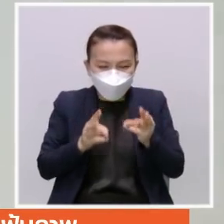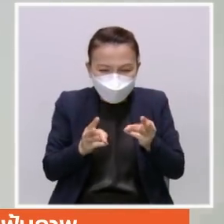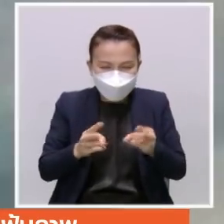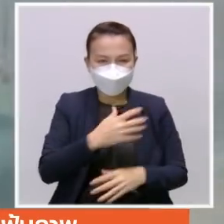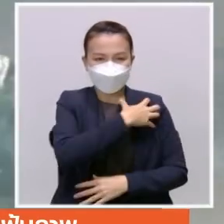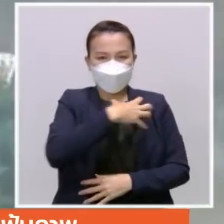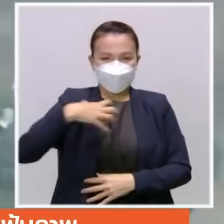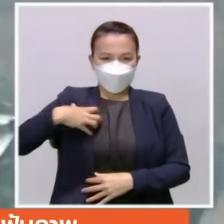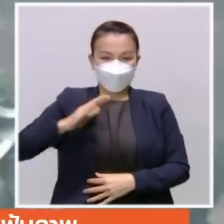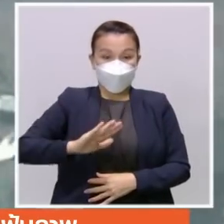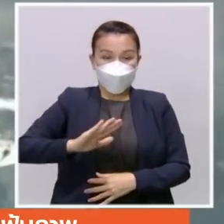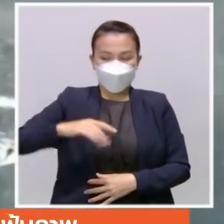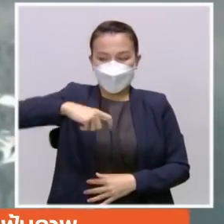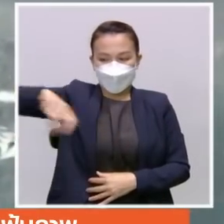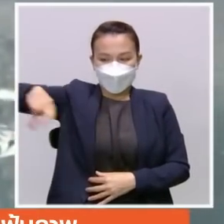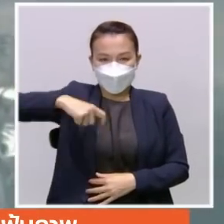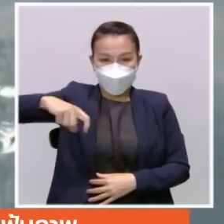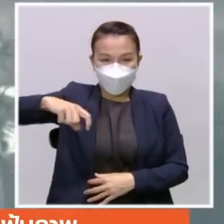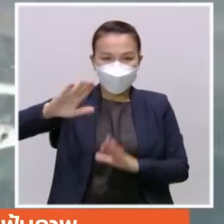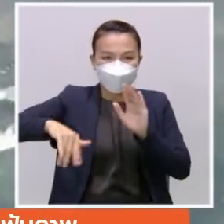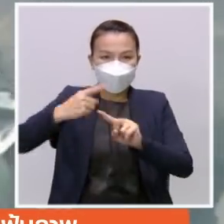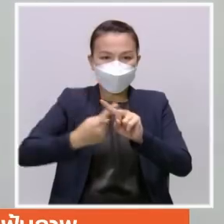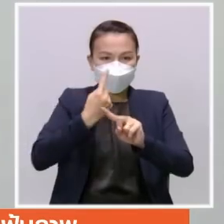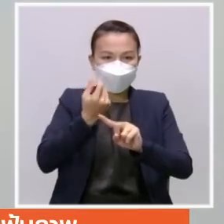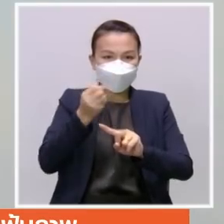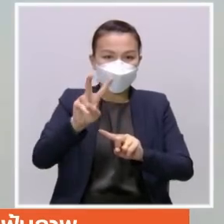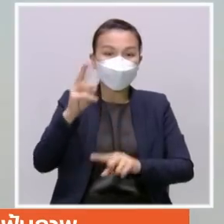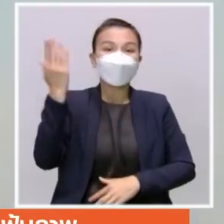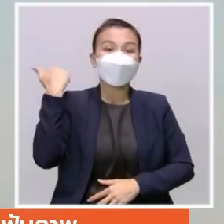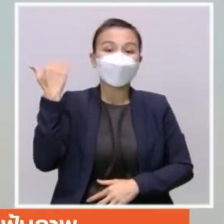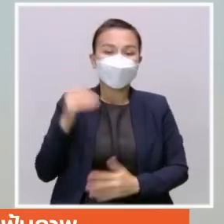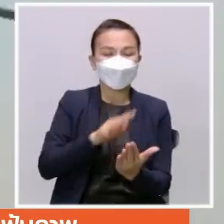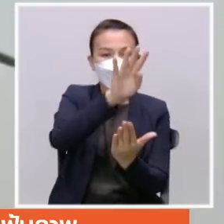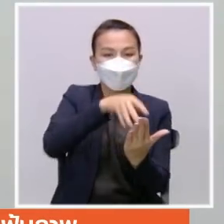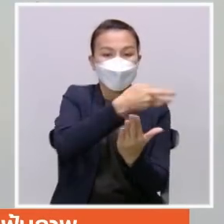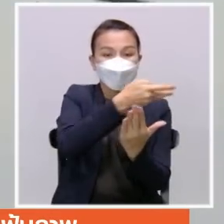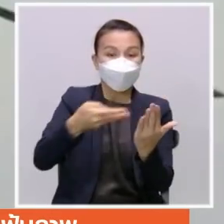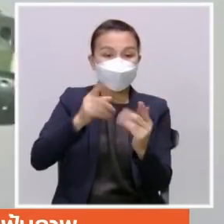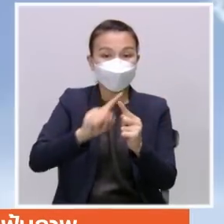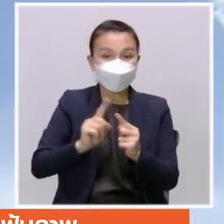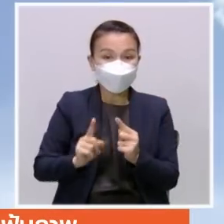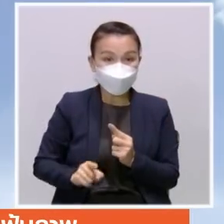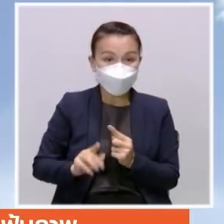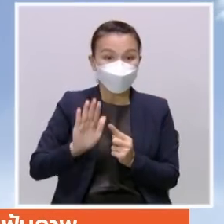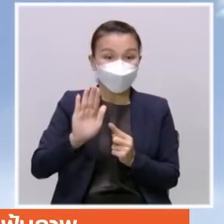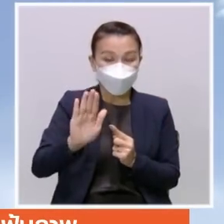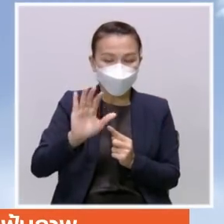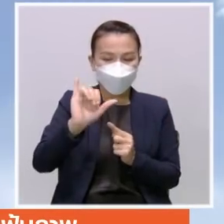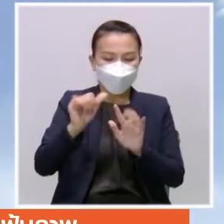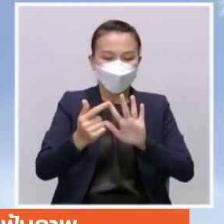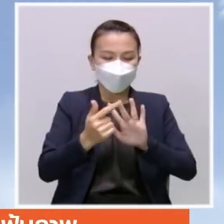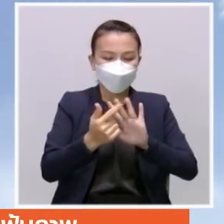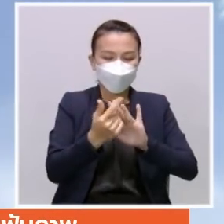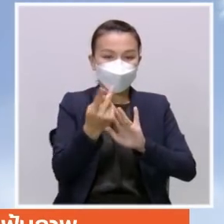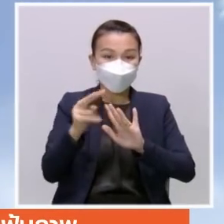การทูตของยูเครนกับรัสเซียเมื่อปลายเดือนธันวาคมที่ผ่านมาเรียกว่าแผน10ประการของยูเครนสื่อรัสเซียรายงานว่าแผ